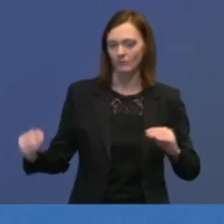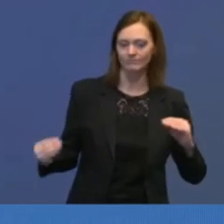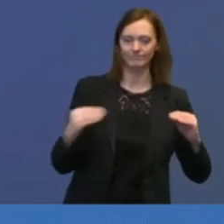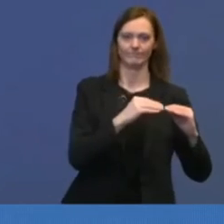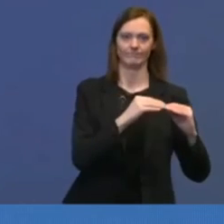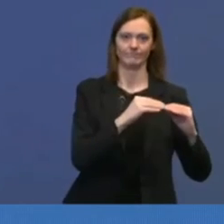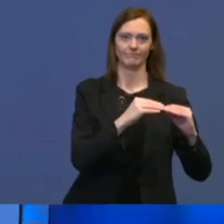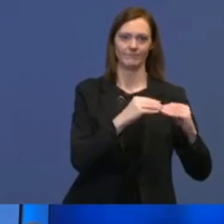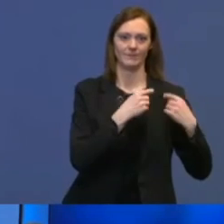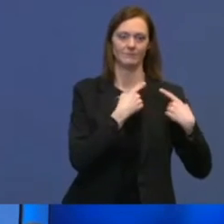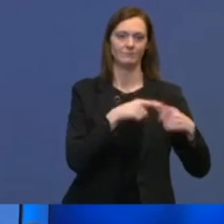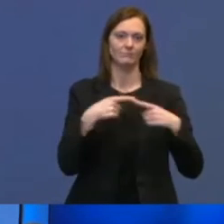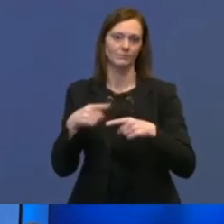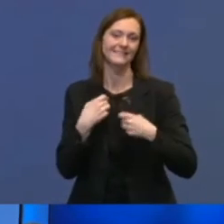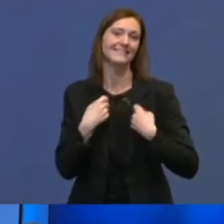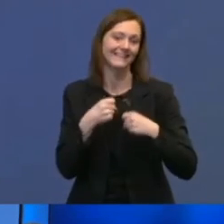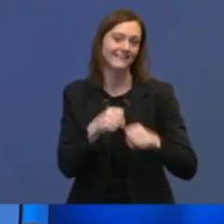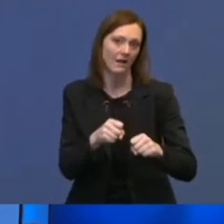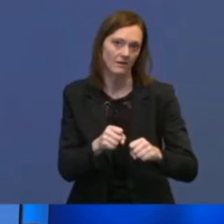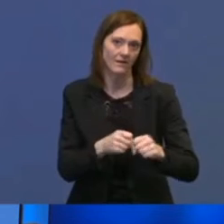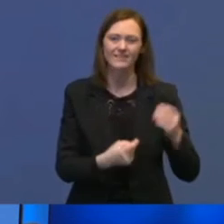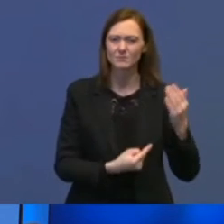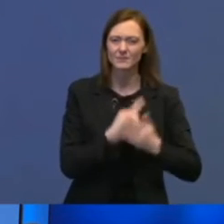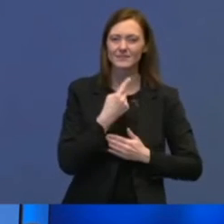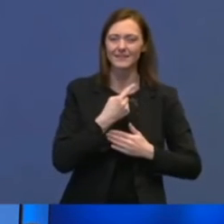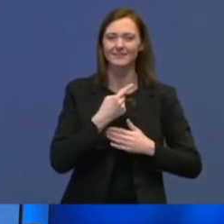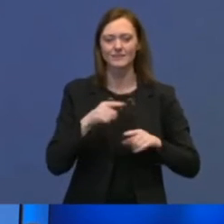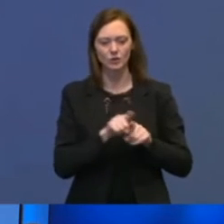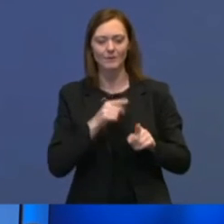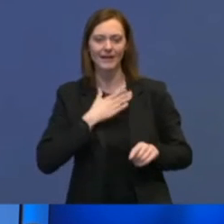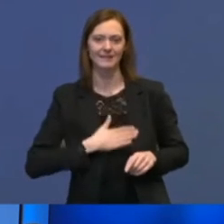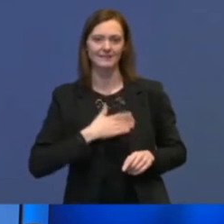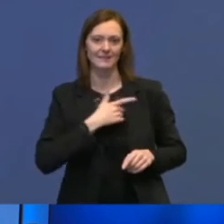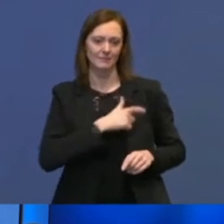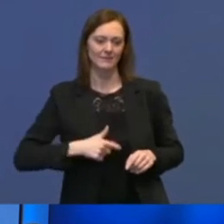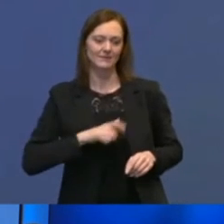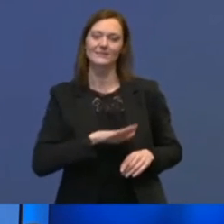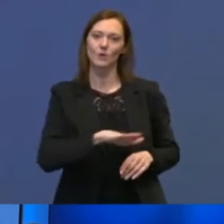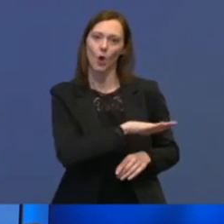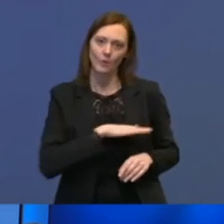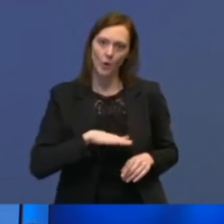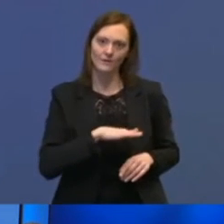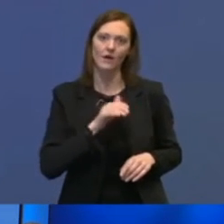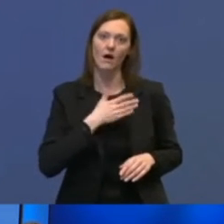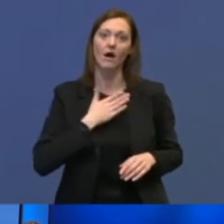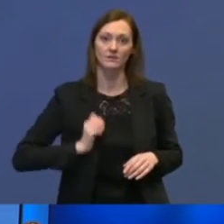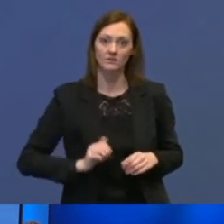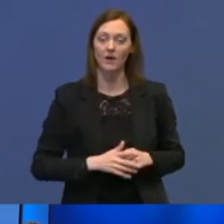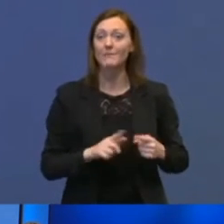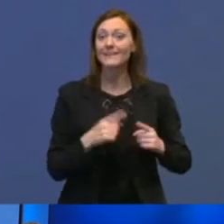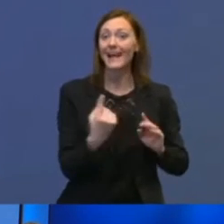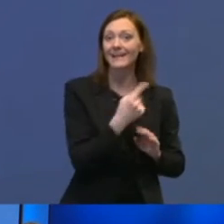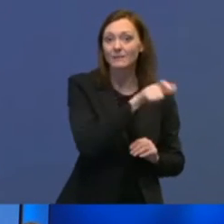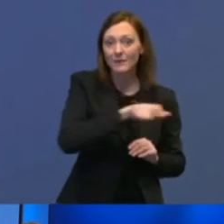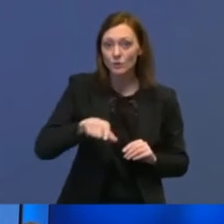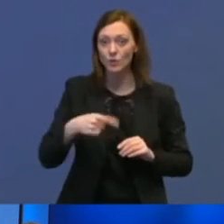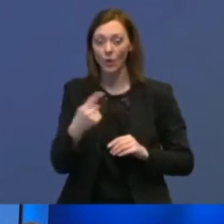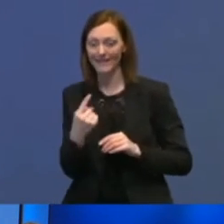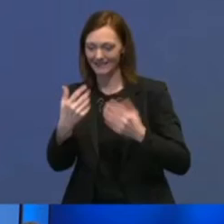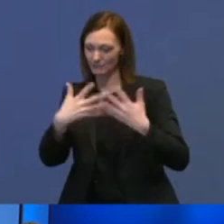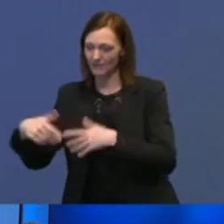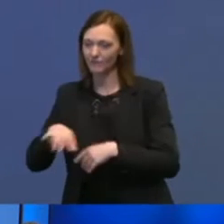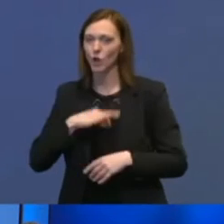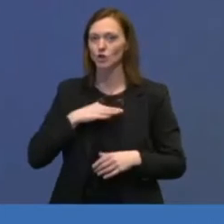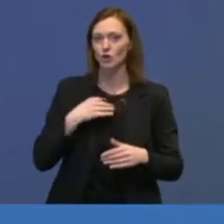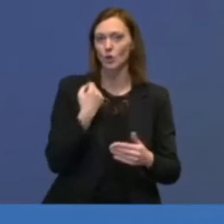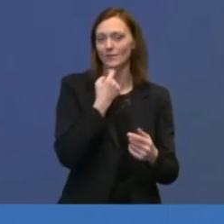wad joo waxqa bad yada keladduwen waliba badan kuud aya hos imanayaan usirka aafmaadka lakiin waxan rabaa inan waxka shayago qaybaha loquta laqalajdadka iya